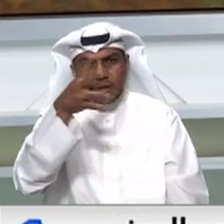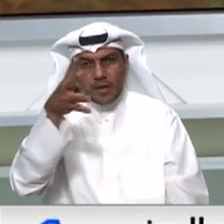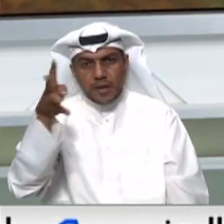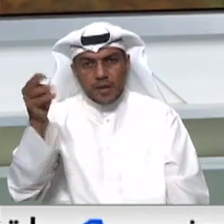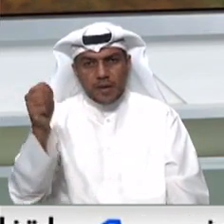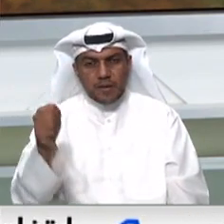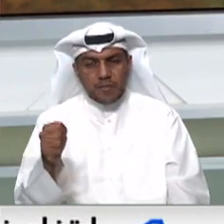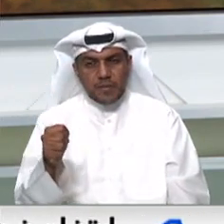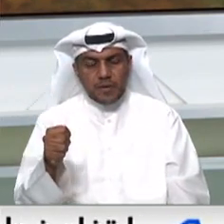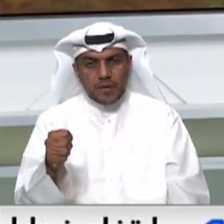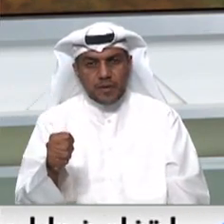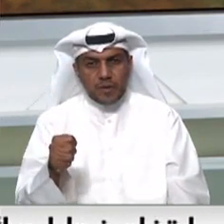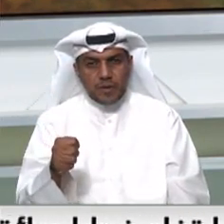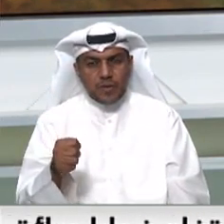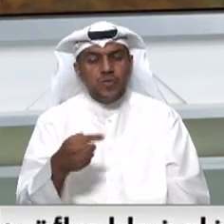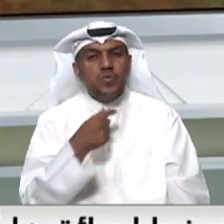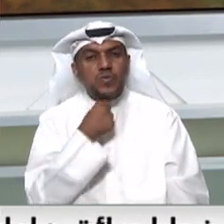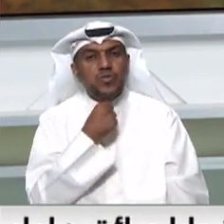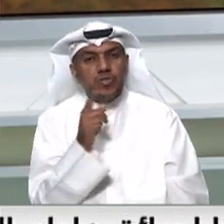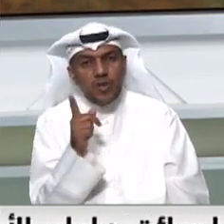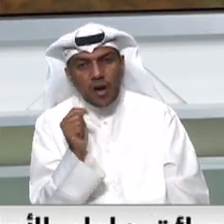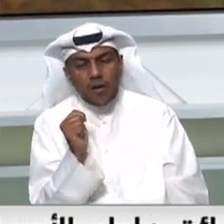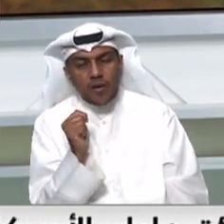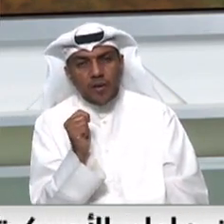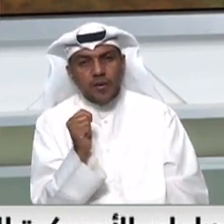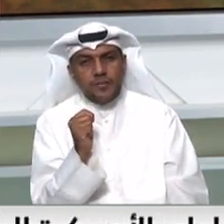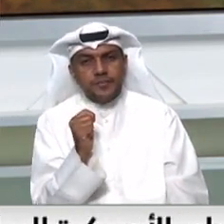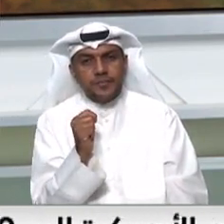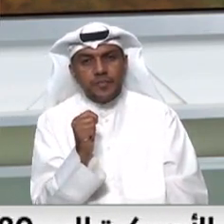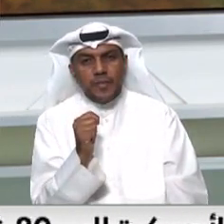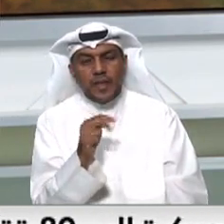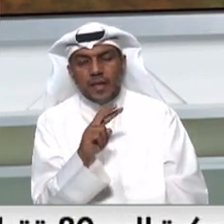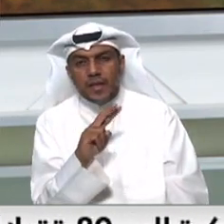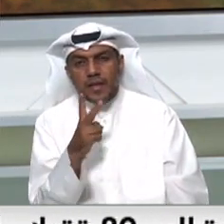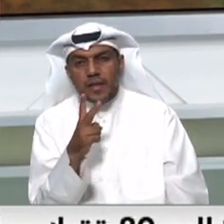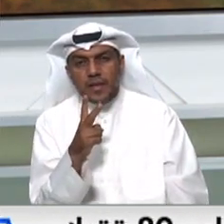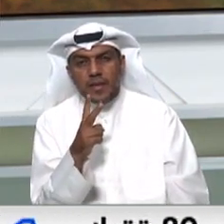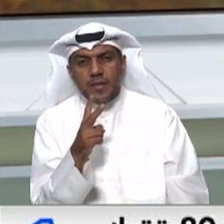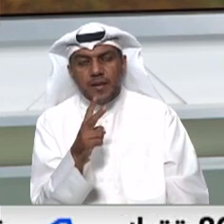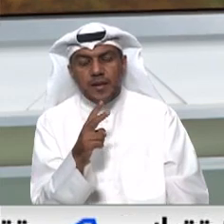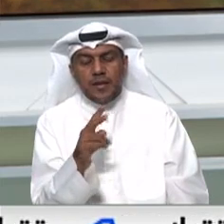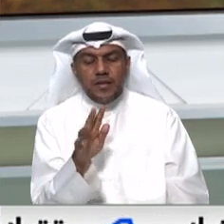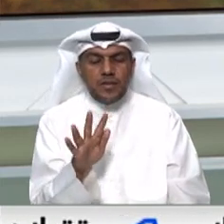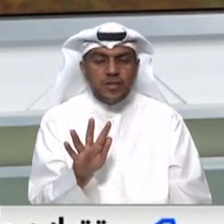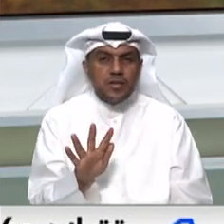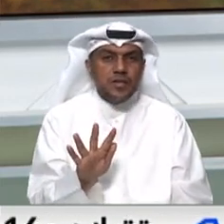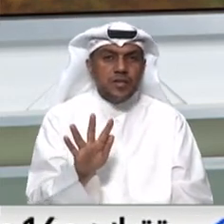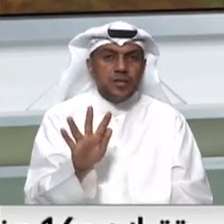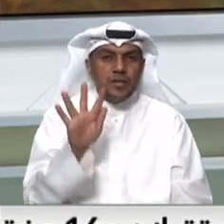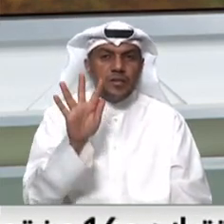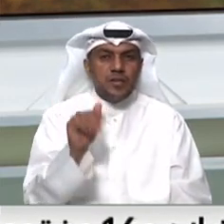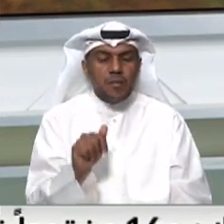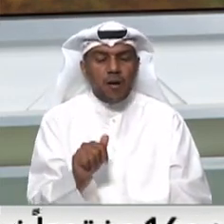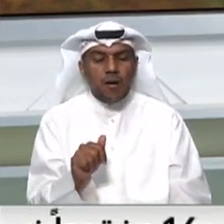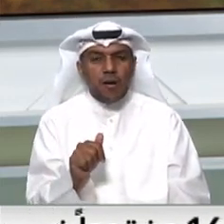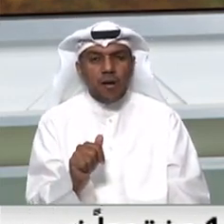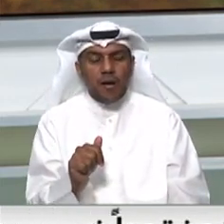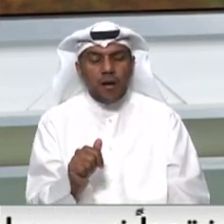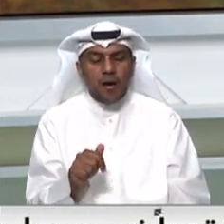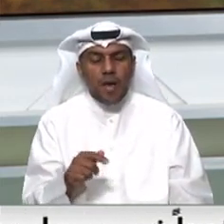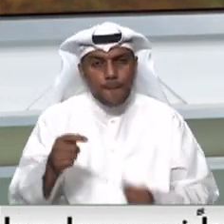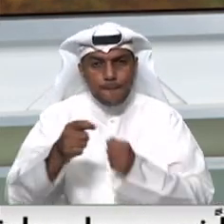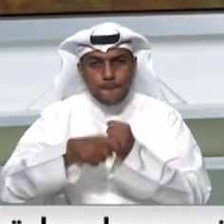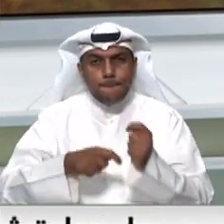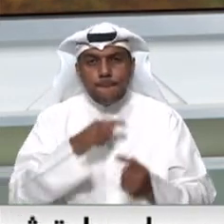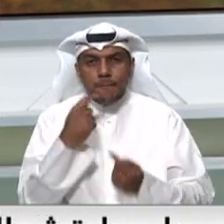مئوية خاصة في مدينة الجهرة وضواحيها، كذلك غرب البلاد في منطقتي الشقايا والسالمي، أيضا شمال البلاد في مزارع